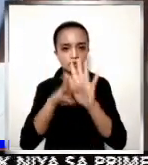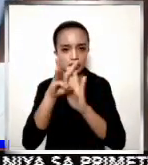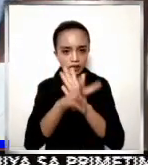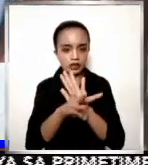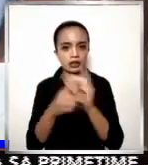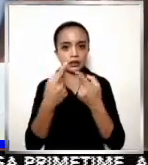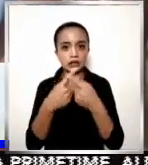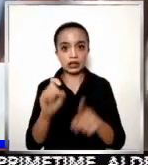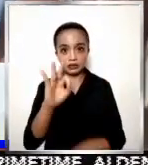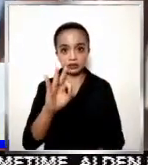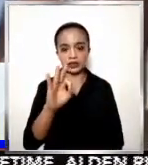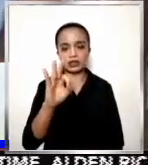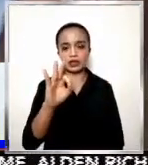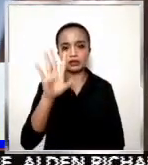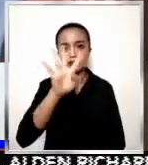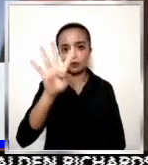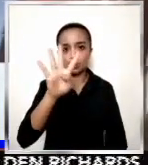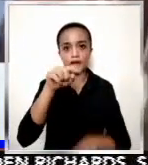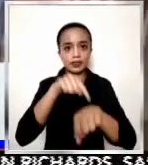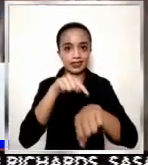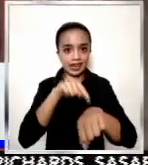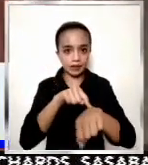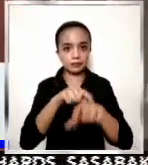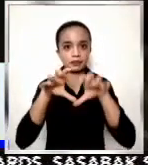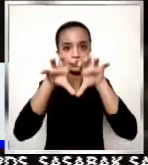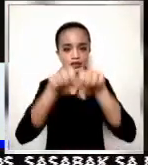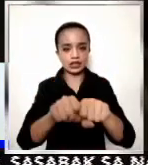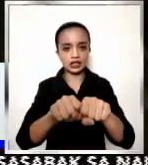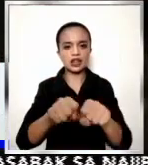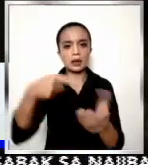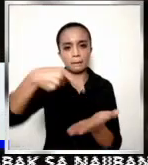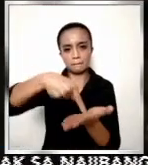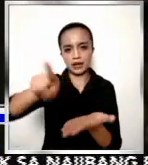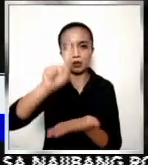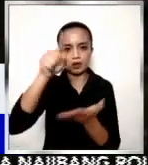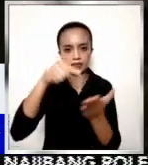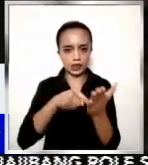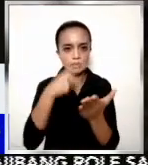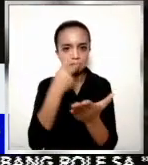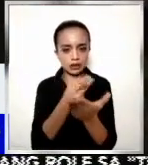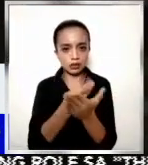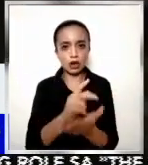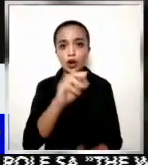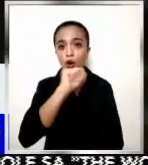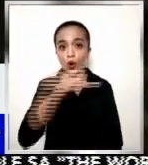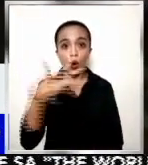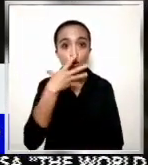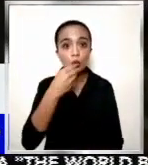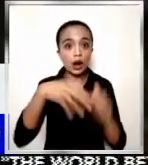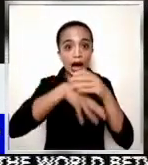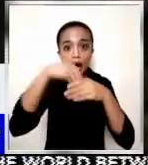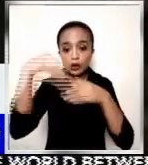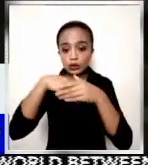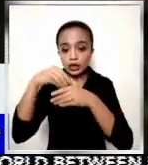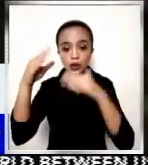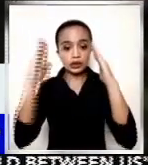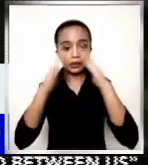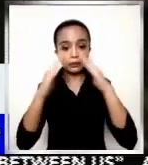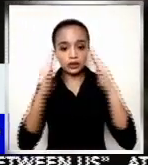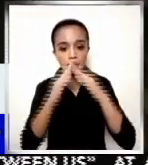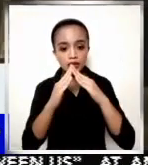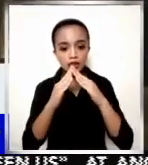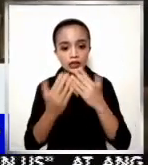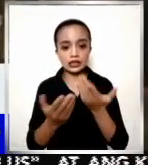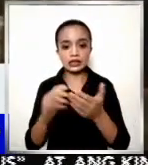at pagmumultahin na ng 1,000 pesos. Lahat po ng nasa labas ng bahay ng beyond 10 p.m.